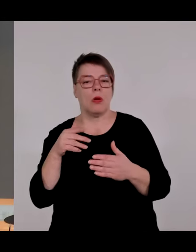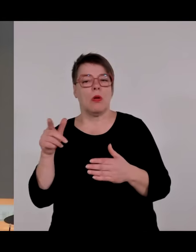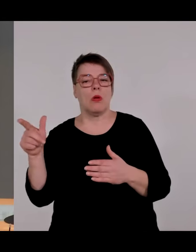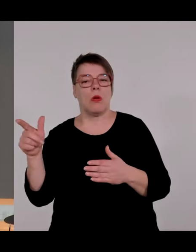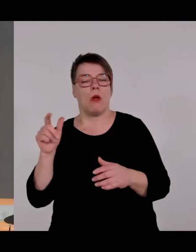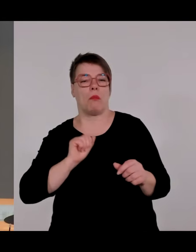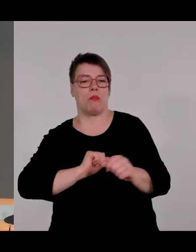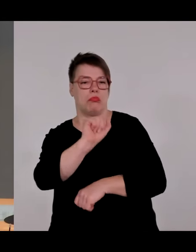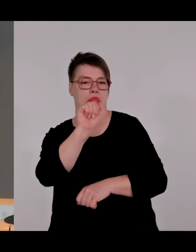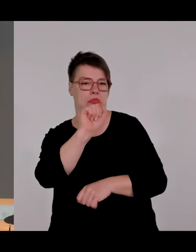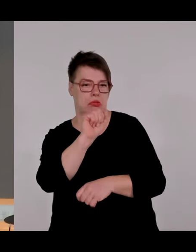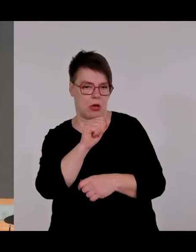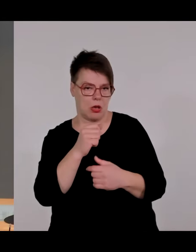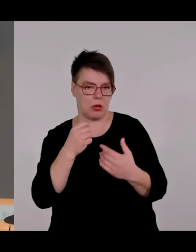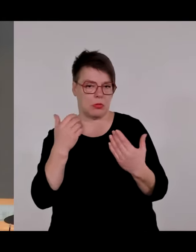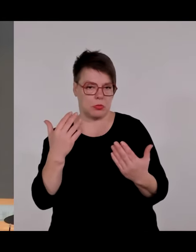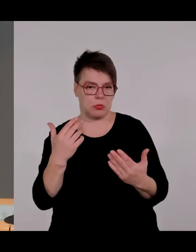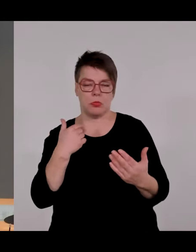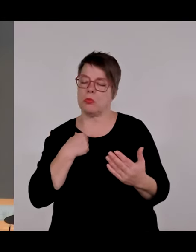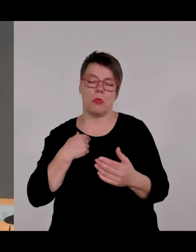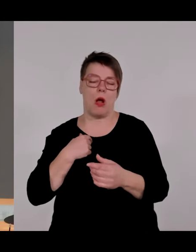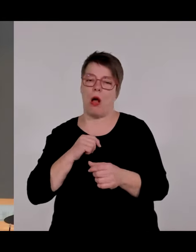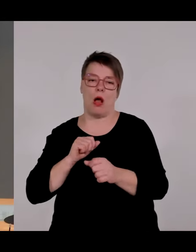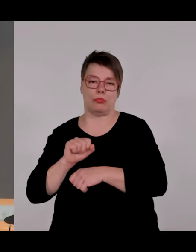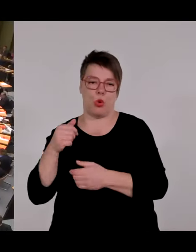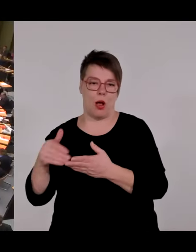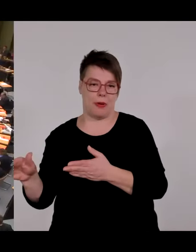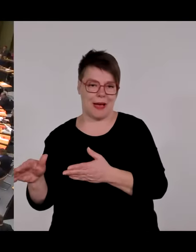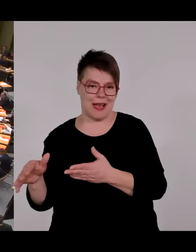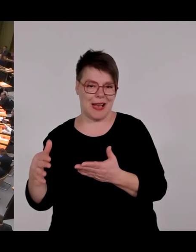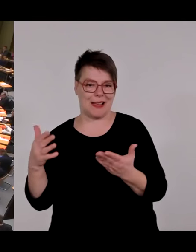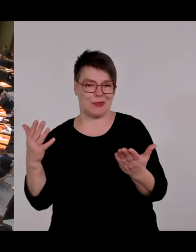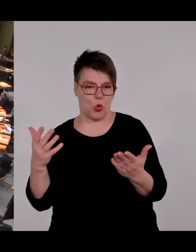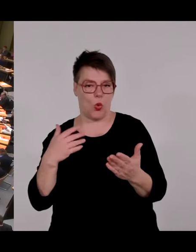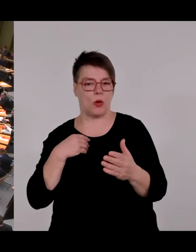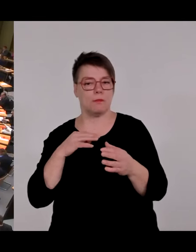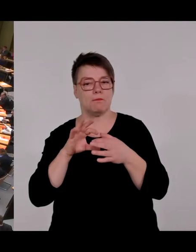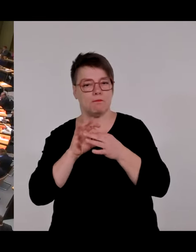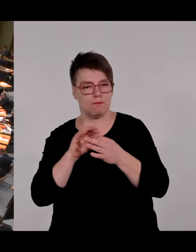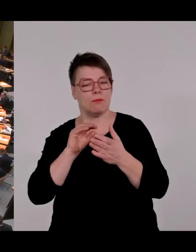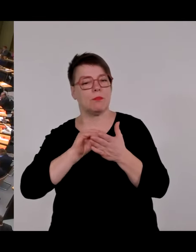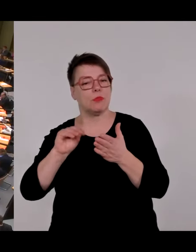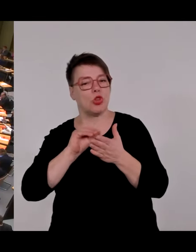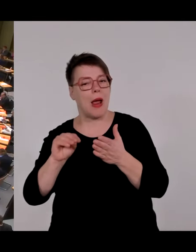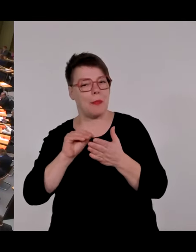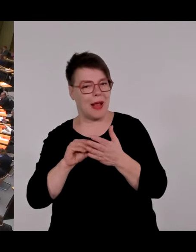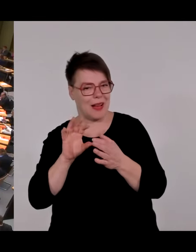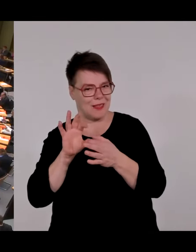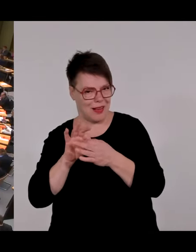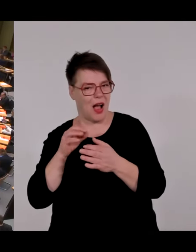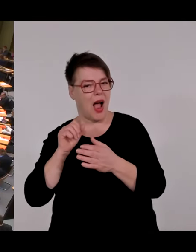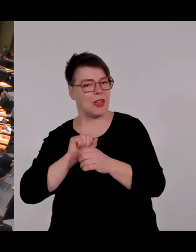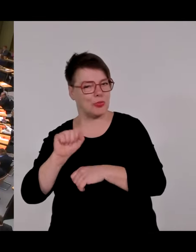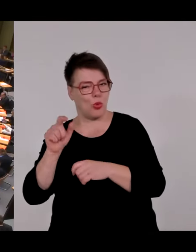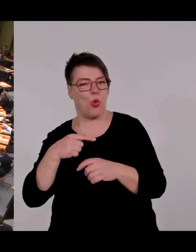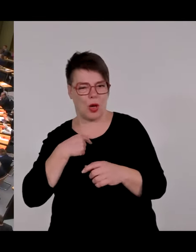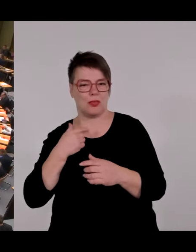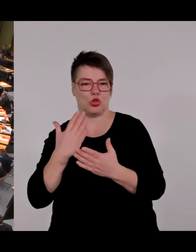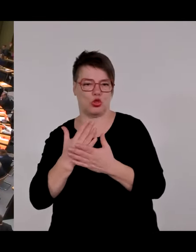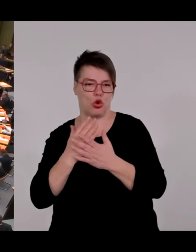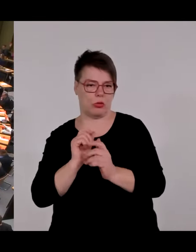Einheitspartei stattgeben möchte, den bitte ich jetzt um das Handzeichen. Das ist die AfD-Fraktion.